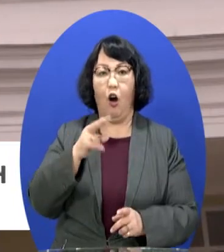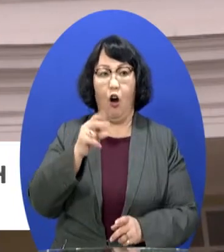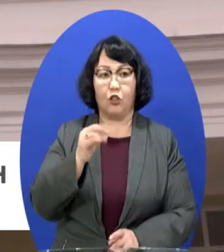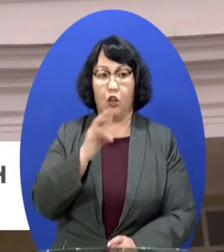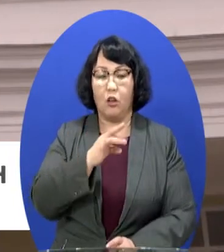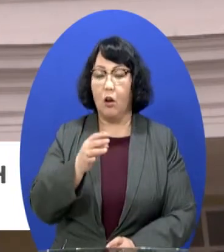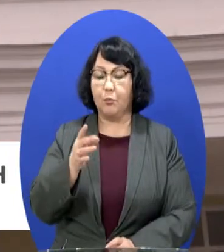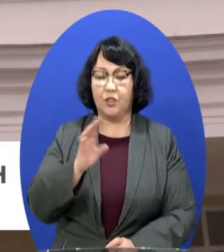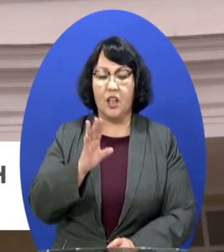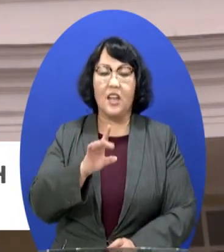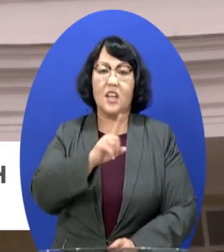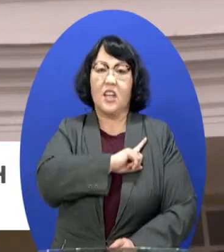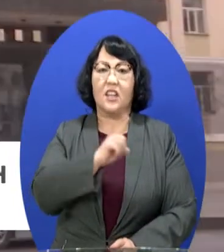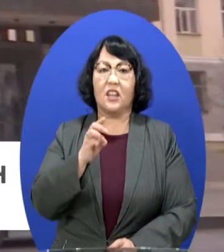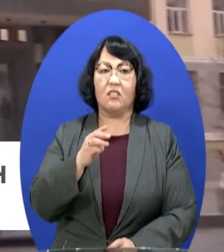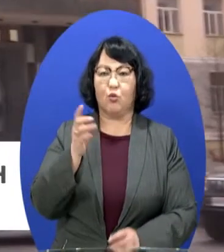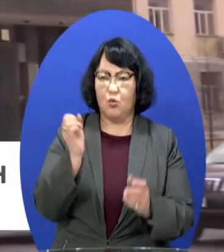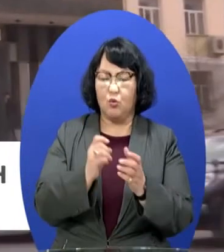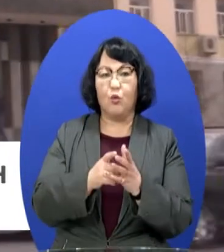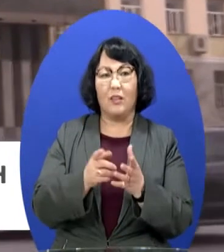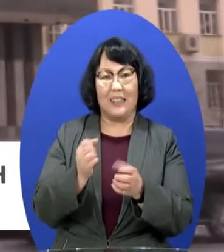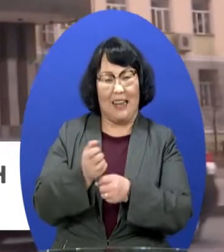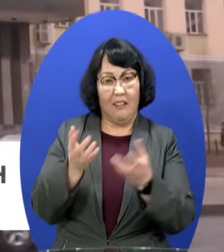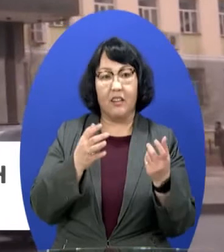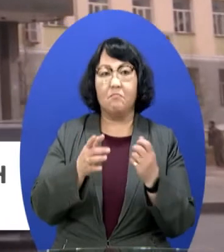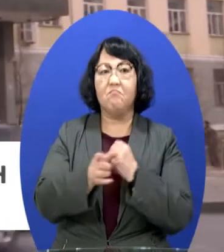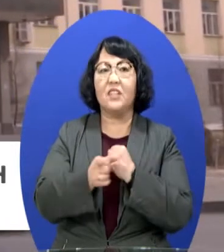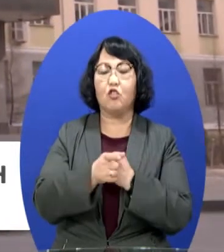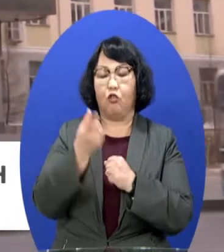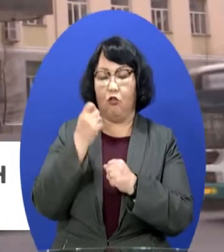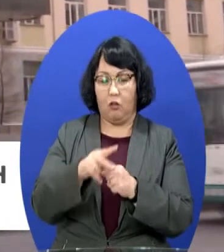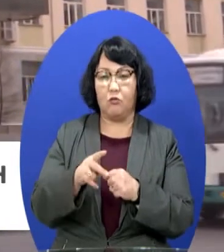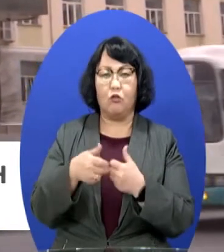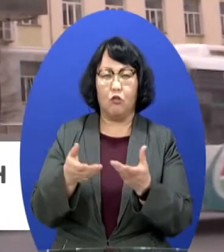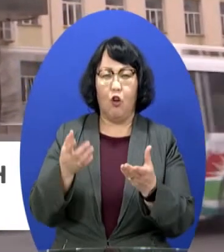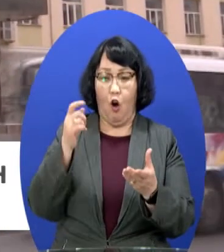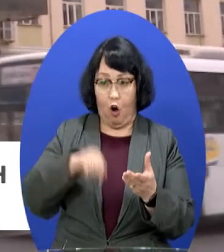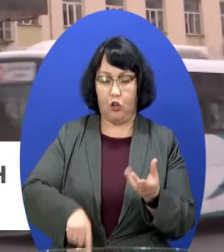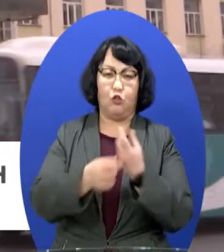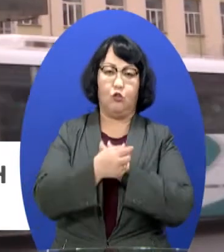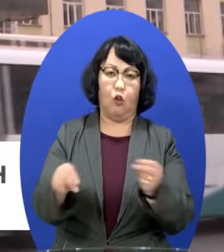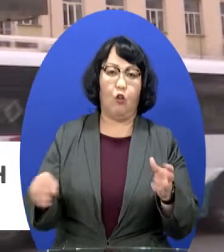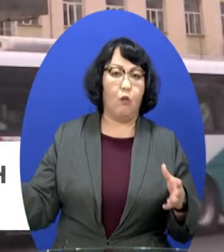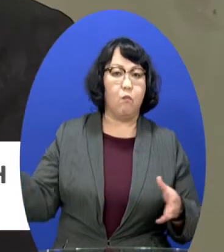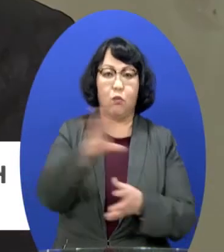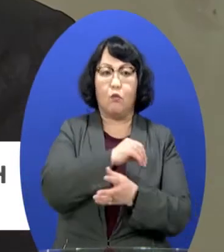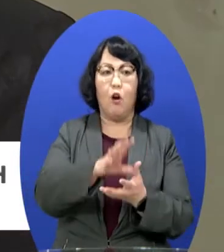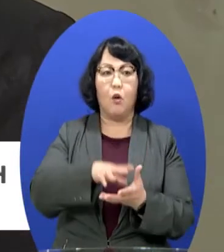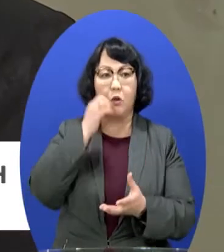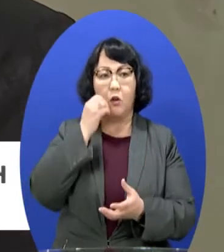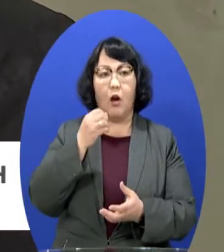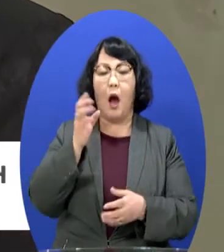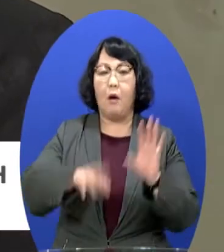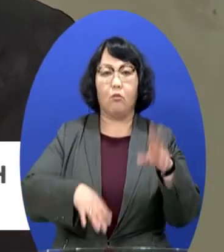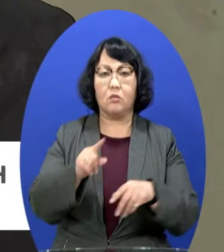олгохоор болжээ. Энэ жилийн хувьд өөрөө хичээж онцсайн сурч чадгал юм бол бүх оюутнууд энэ зээлд хамрагдах боломжтой боллоо. Оюутны